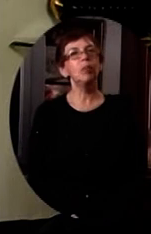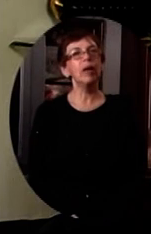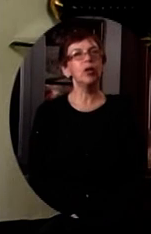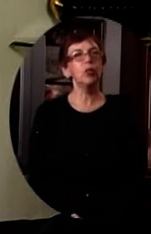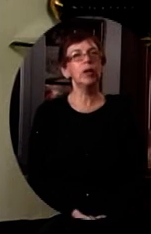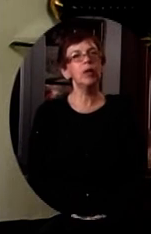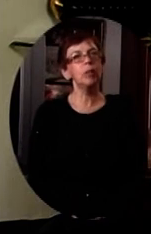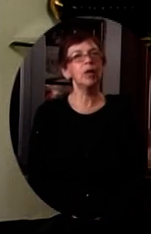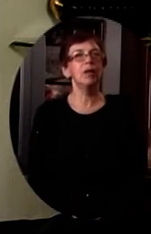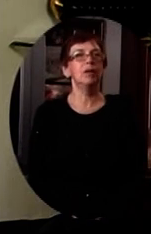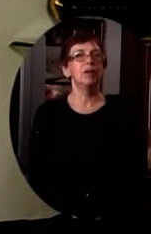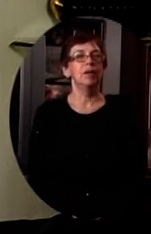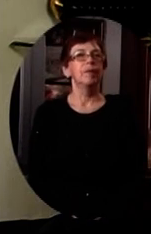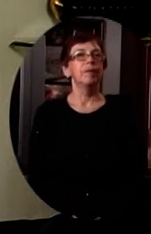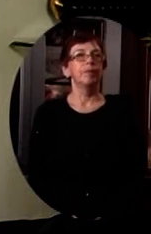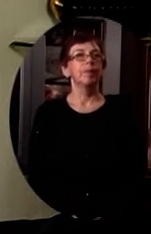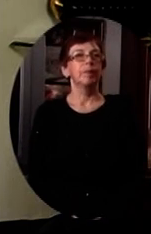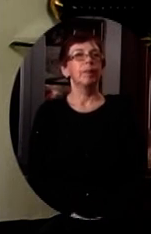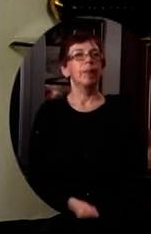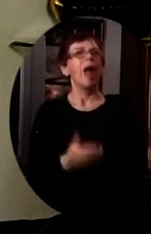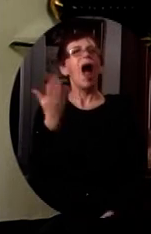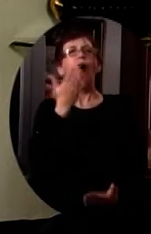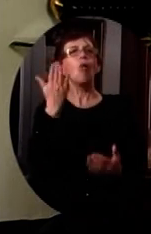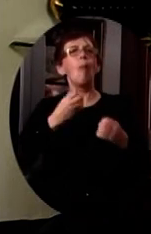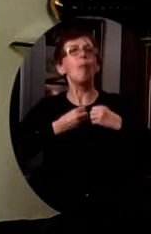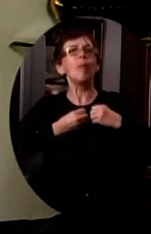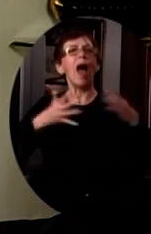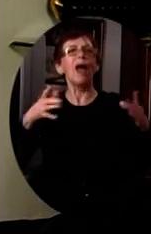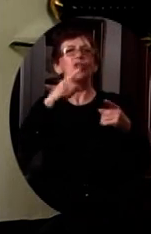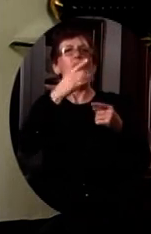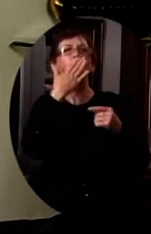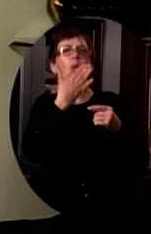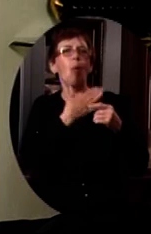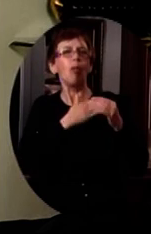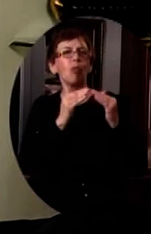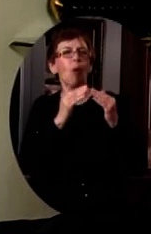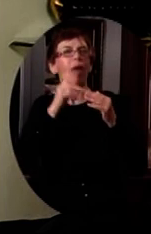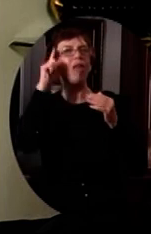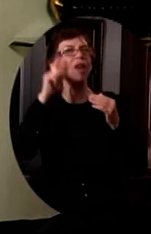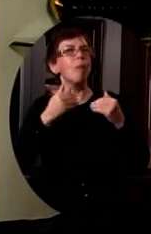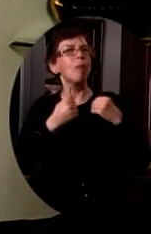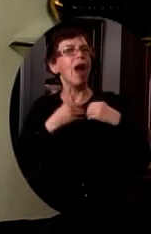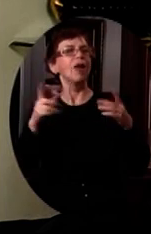כן, בבית היו חגים, כן. איזה חג הכי אהבת כשהיית ילדה?